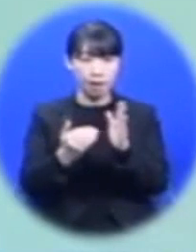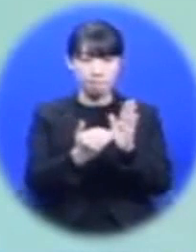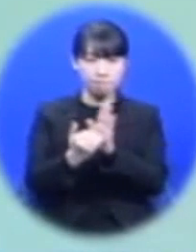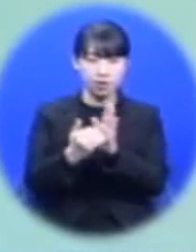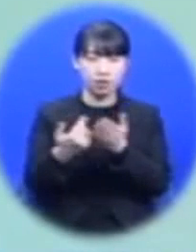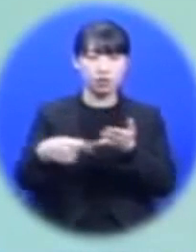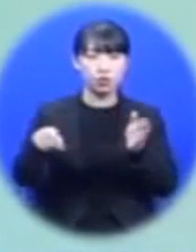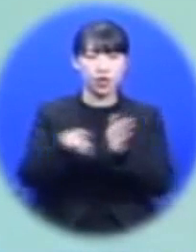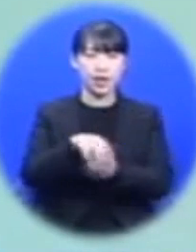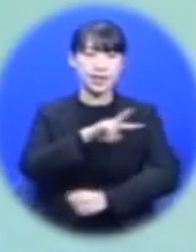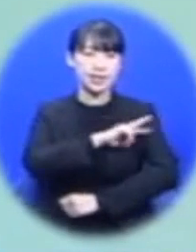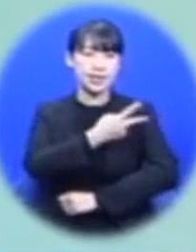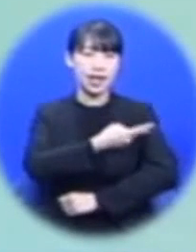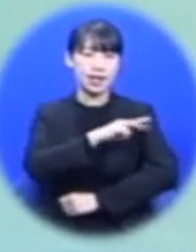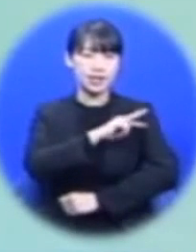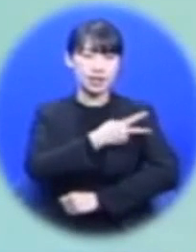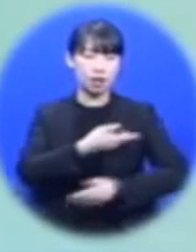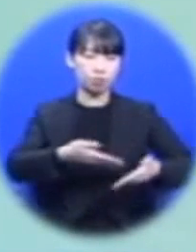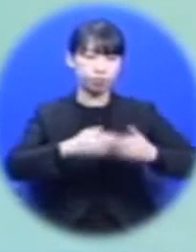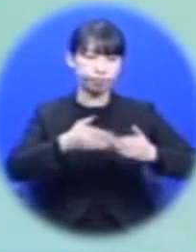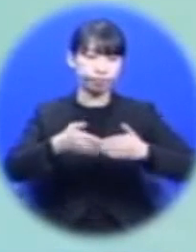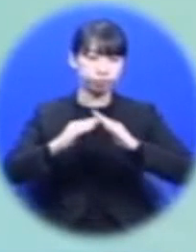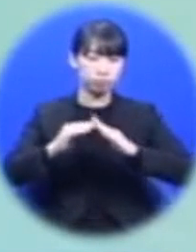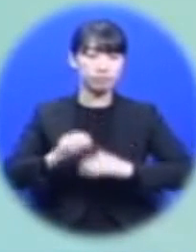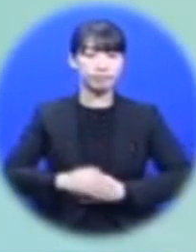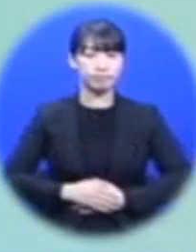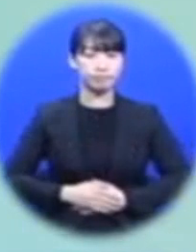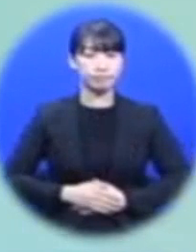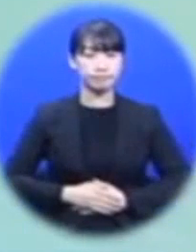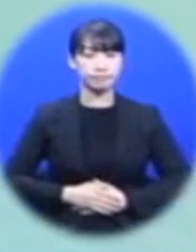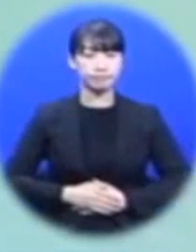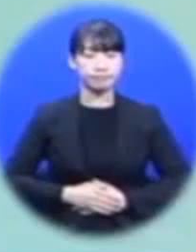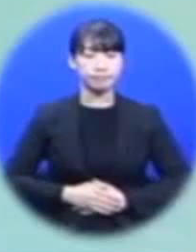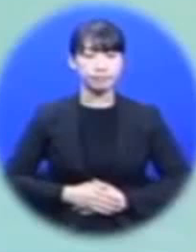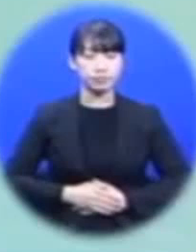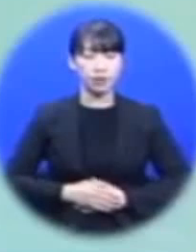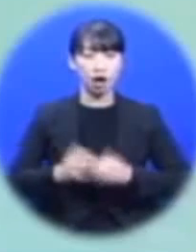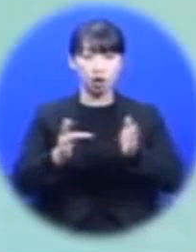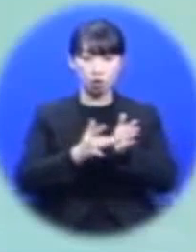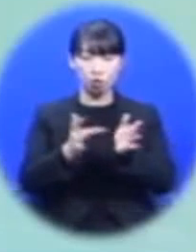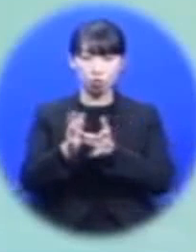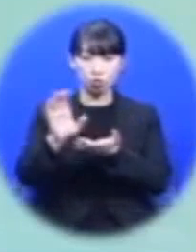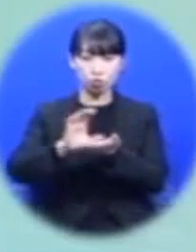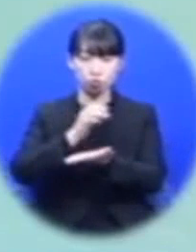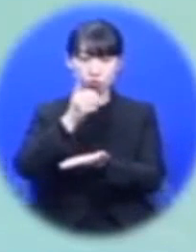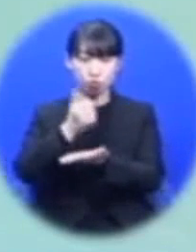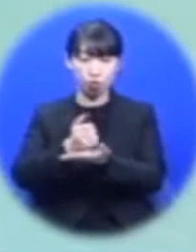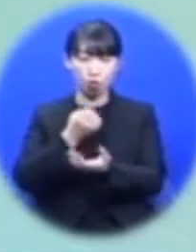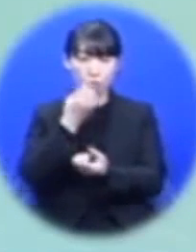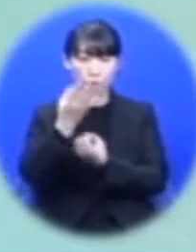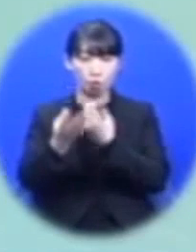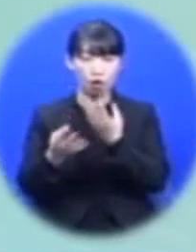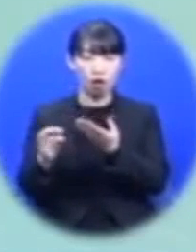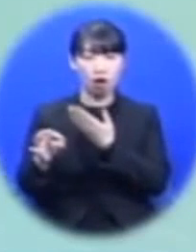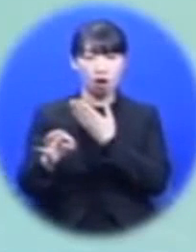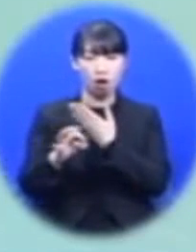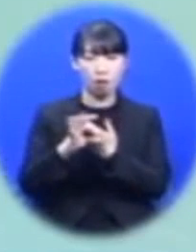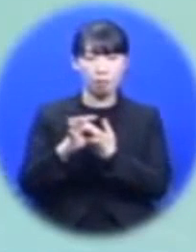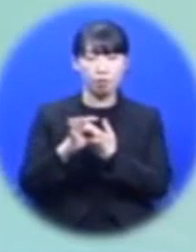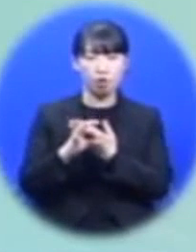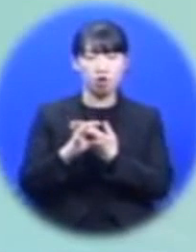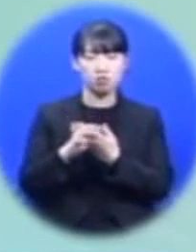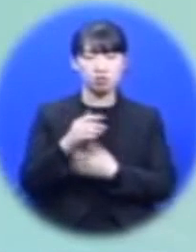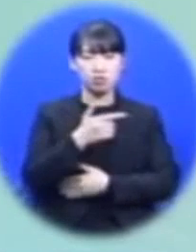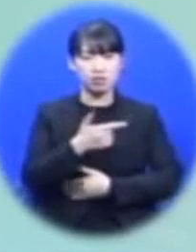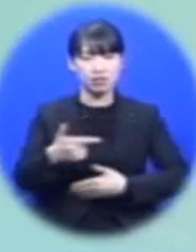이단들을 일으켰습니다 그러니 예수를 그리스도라고 고백하는 것은 이거는 엄청난